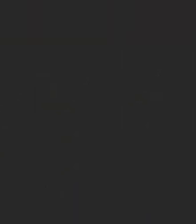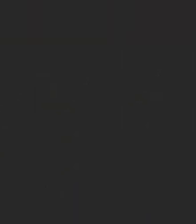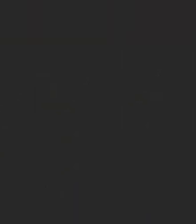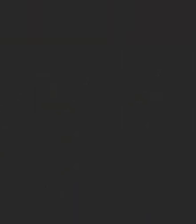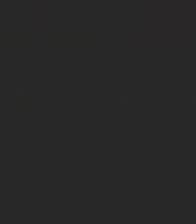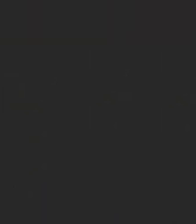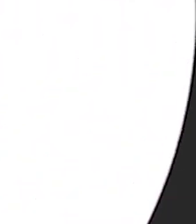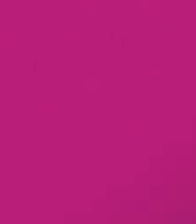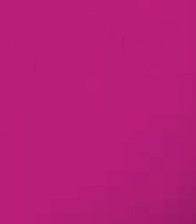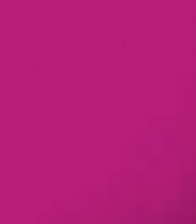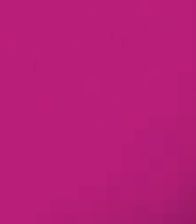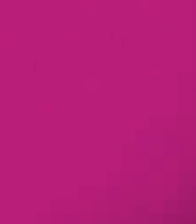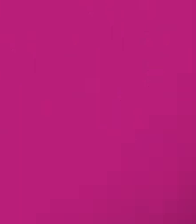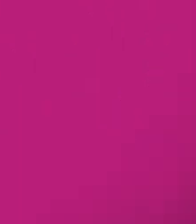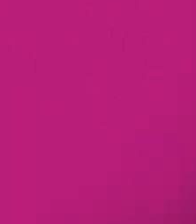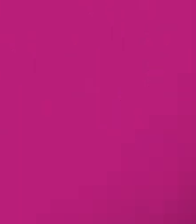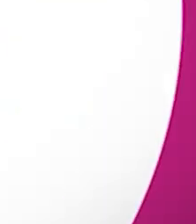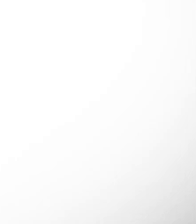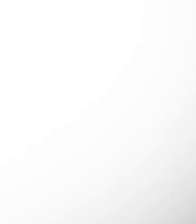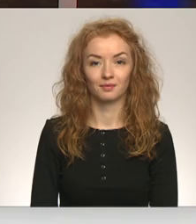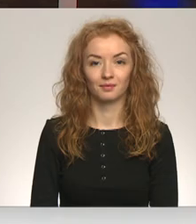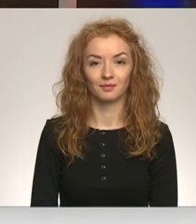Re, viss ēters ir te!